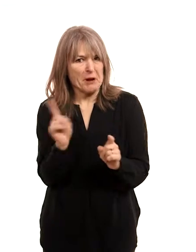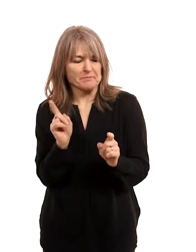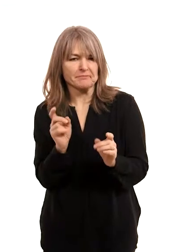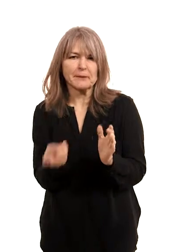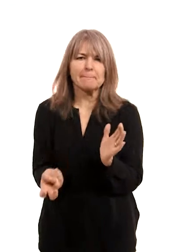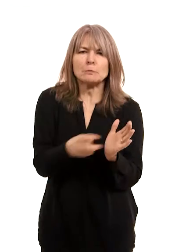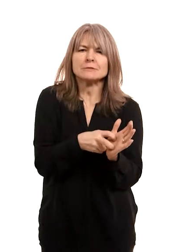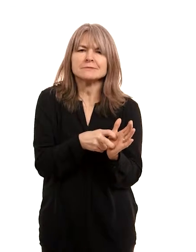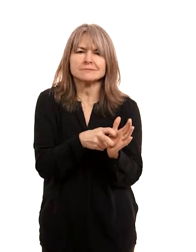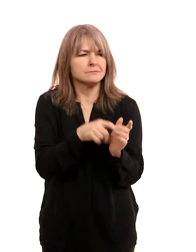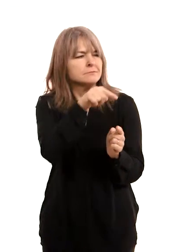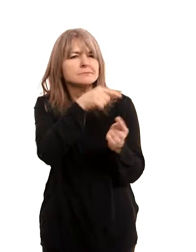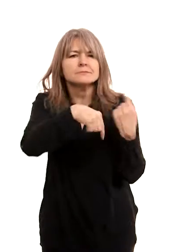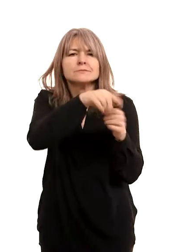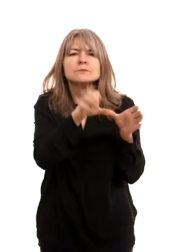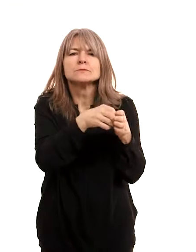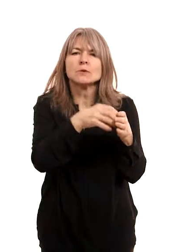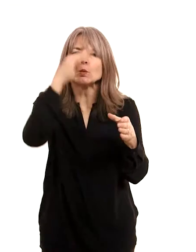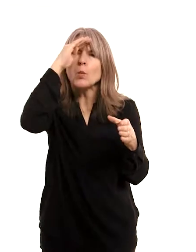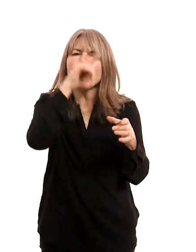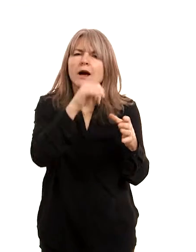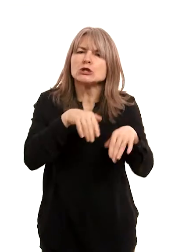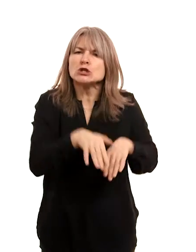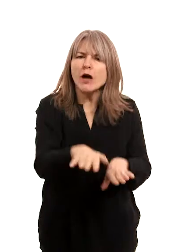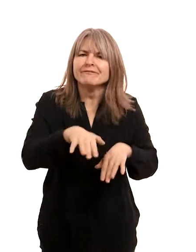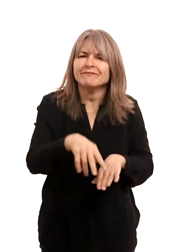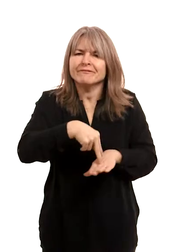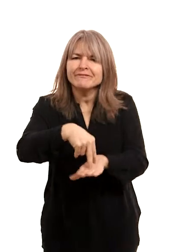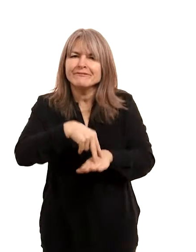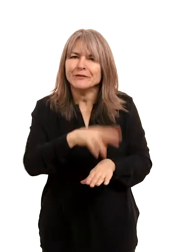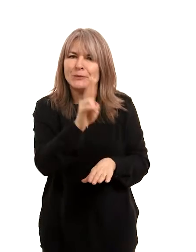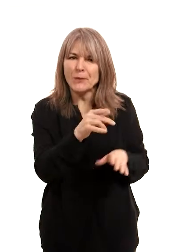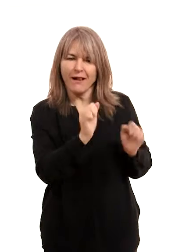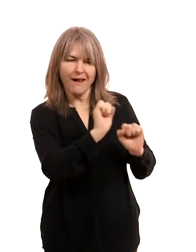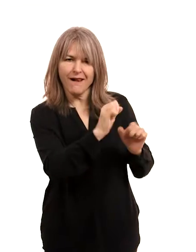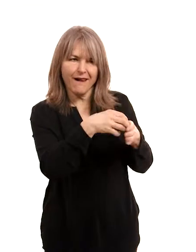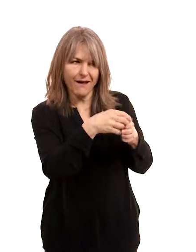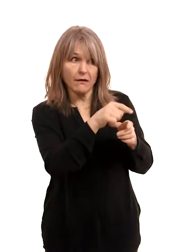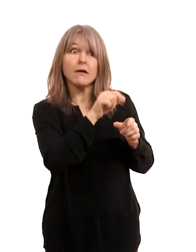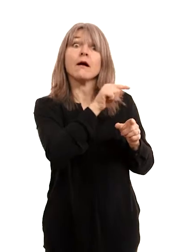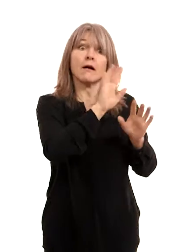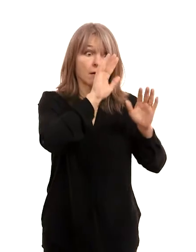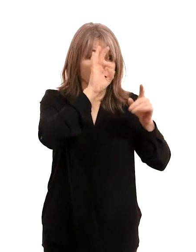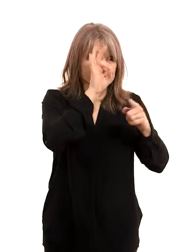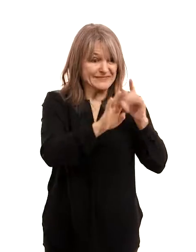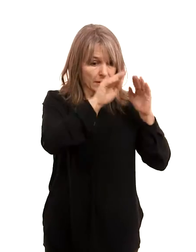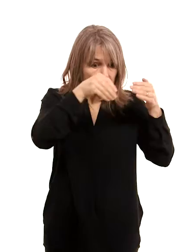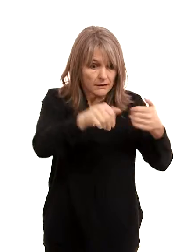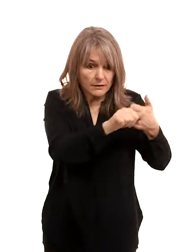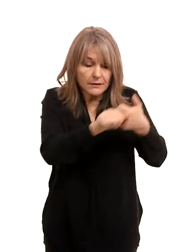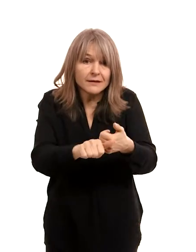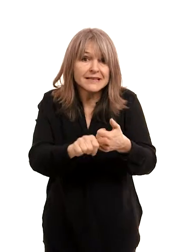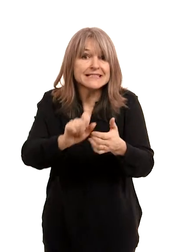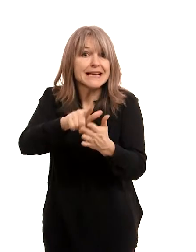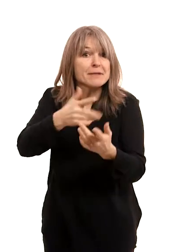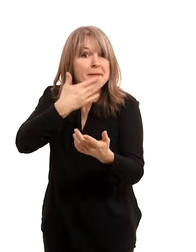ysgol syrffio i pobl yn anabl, so fi'n mynd syrffio gyda nhw. Fi wedi prynu